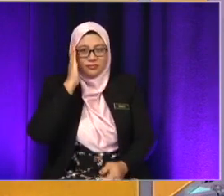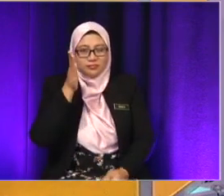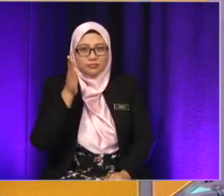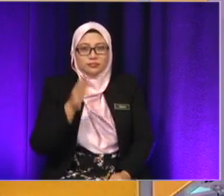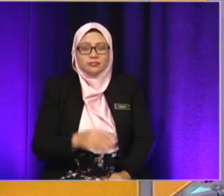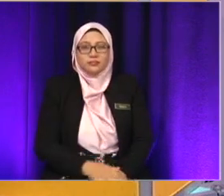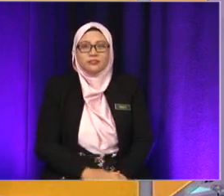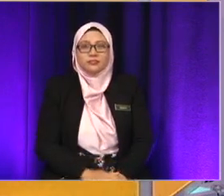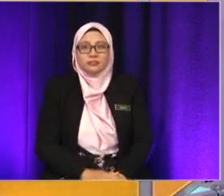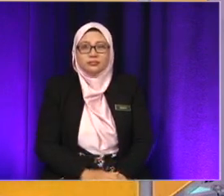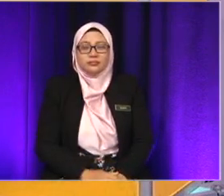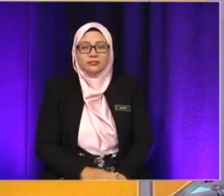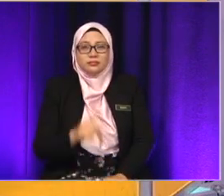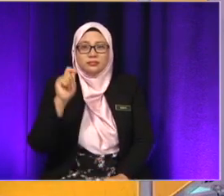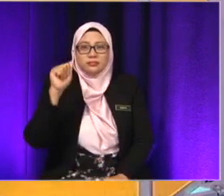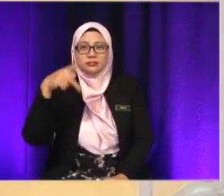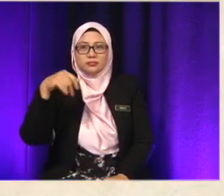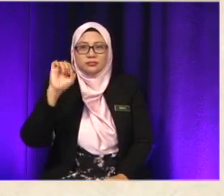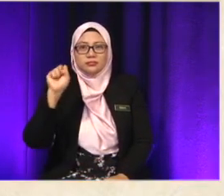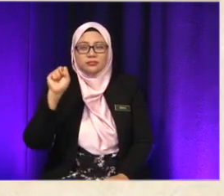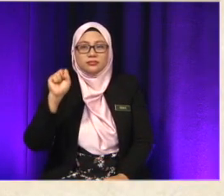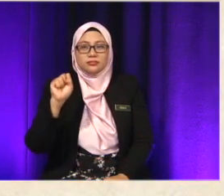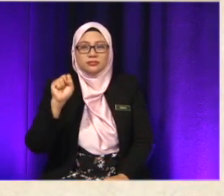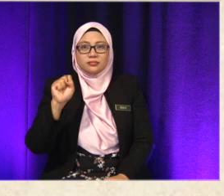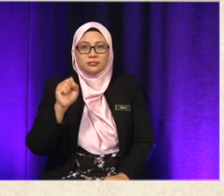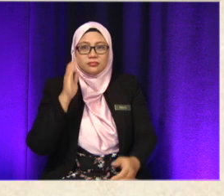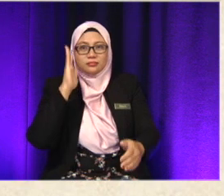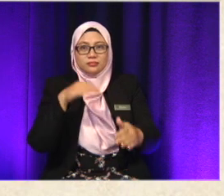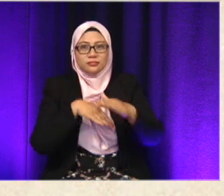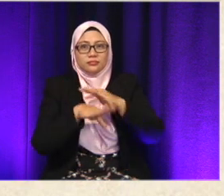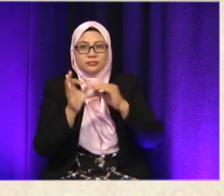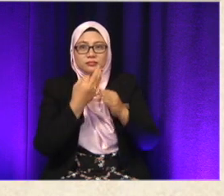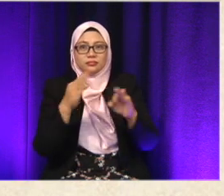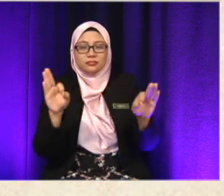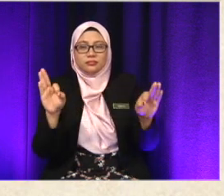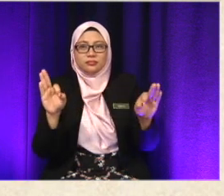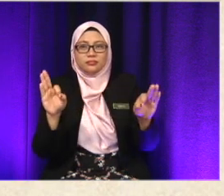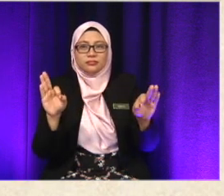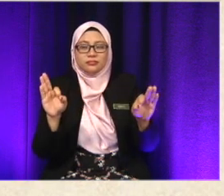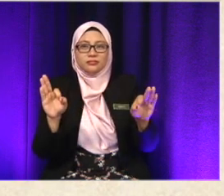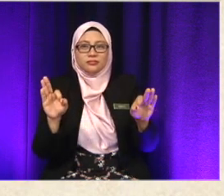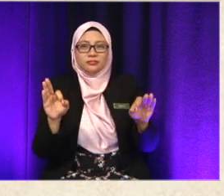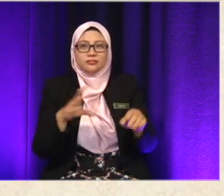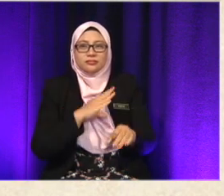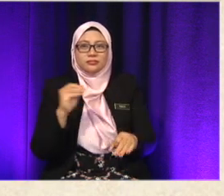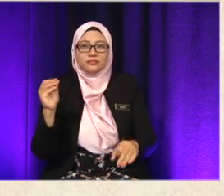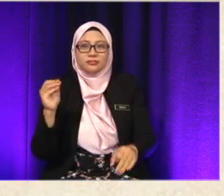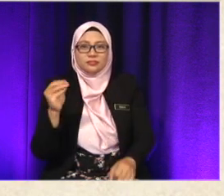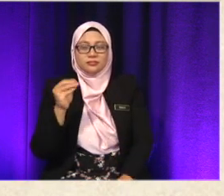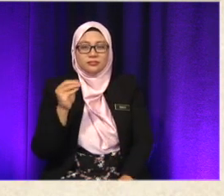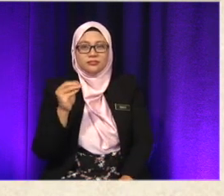dia tapis, dia akan letak bila penapis ni dia akan masuk ni free. Dia akan masuk ni free dan dia